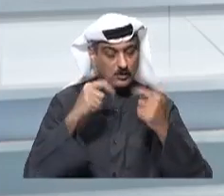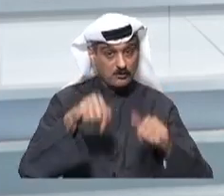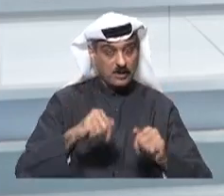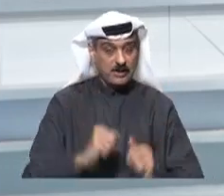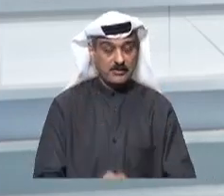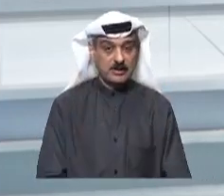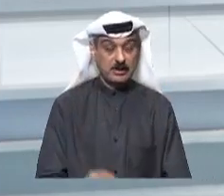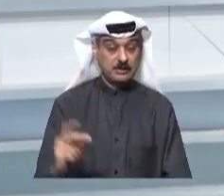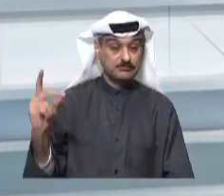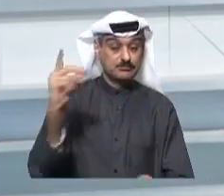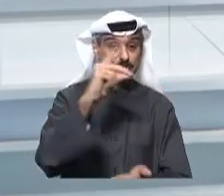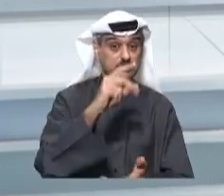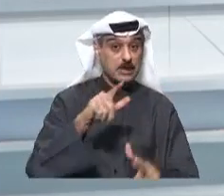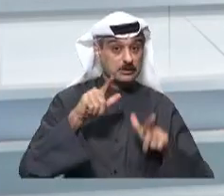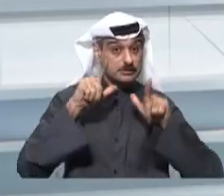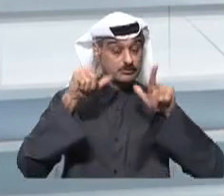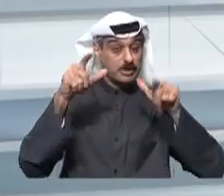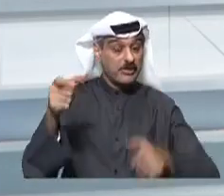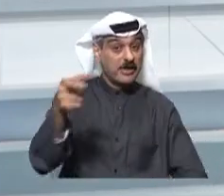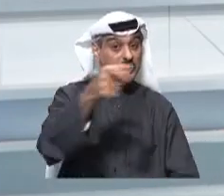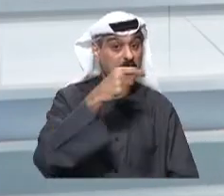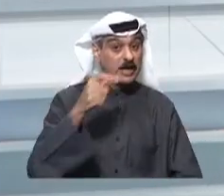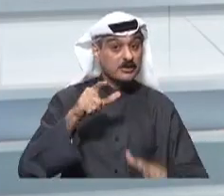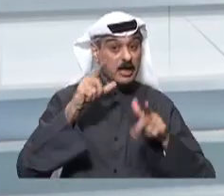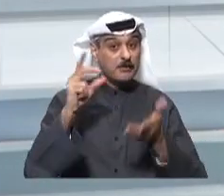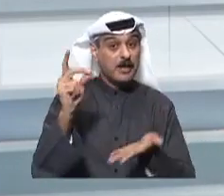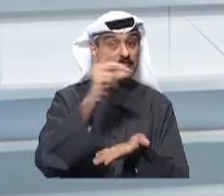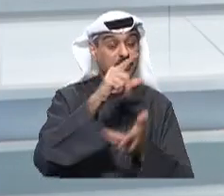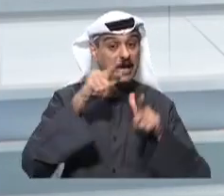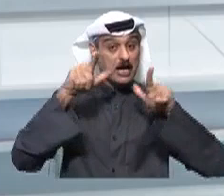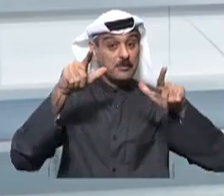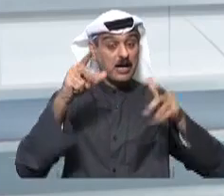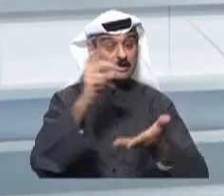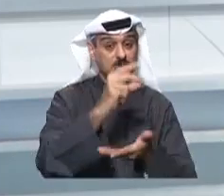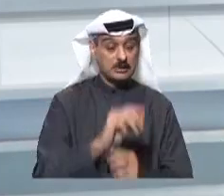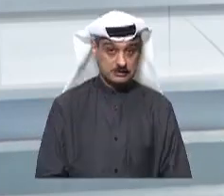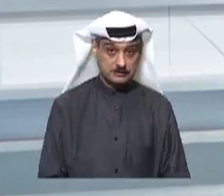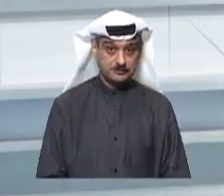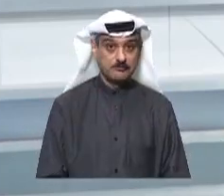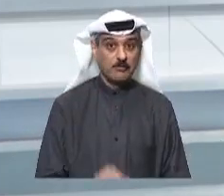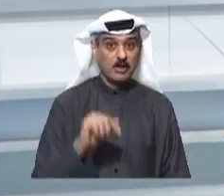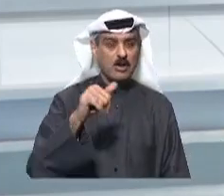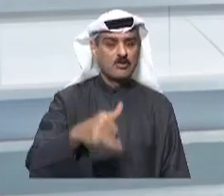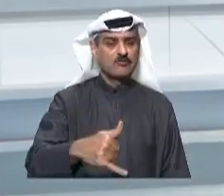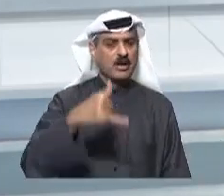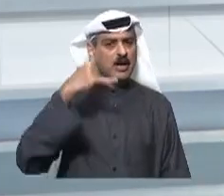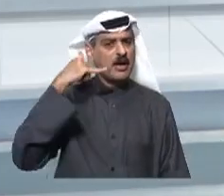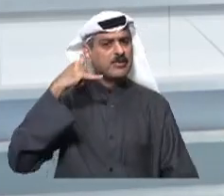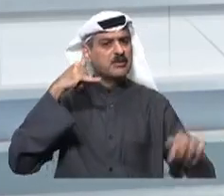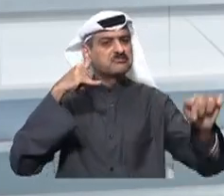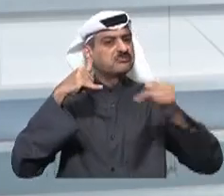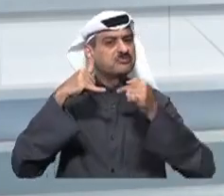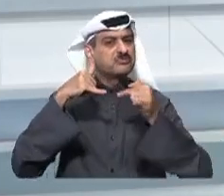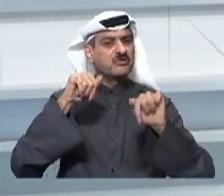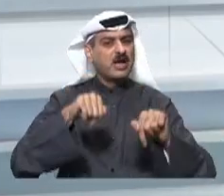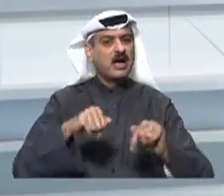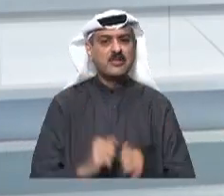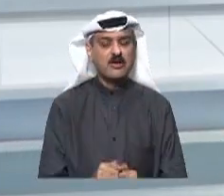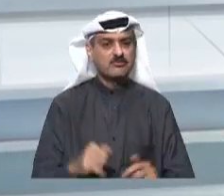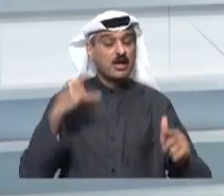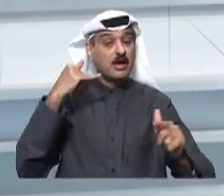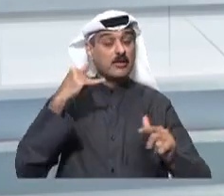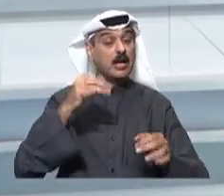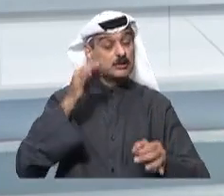الأجواء ومتابعة نشراتنا الجوية باستمرار، ونتمنى أيضا منكم عدم تداول أي رسائل من خلال مواقع التواصل